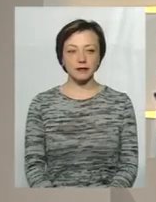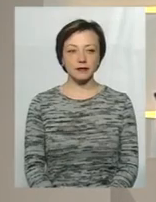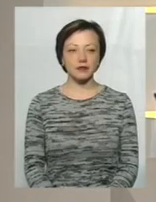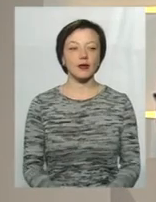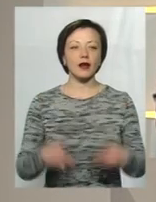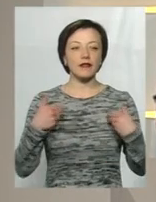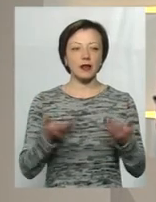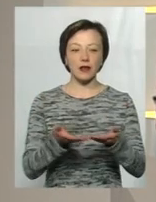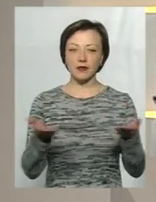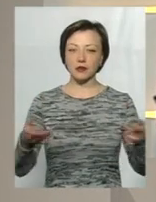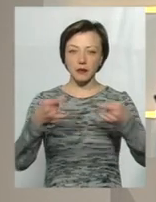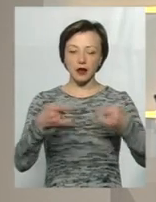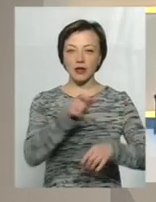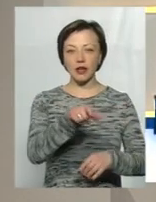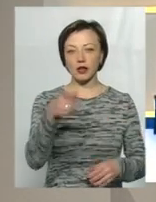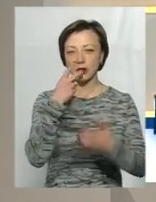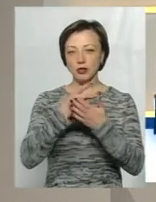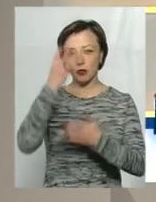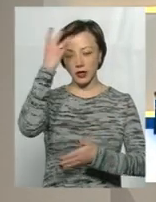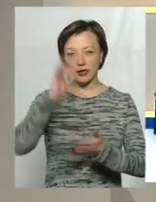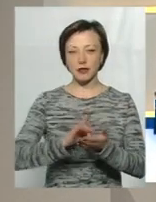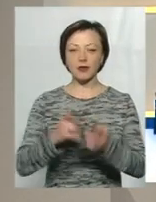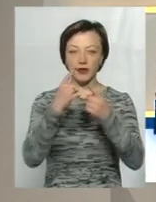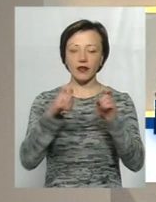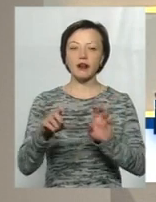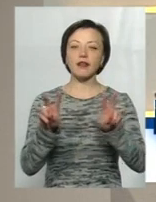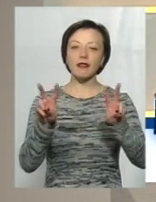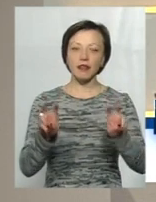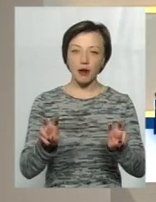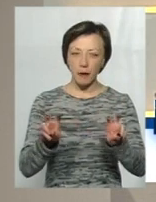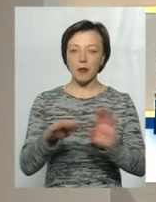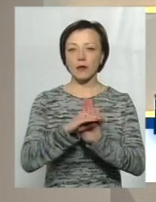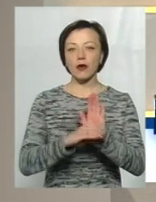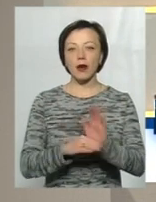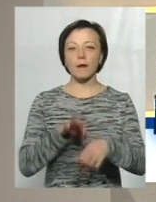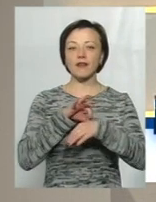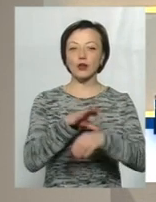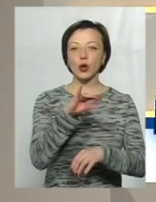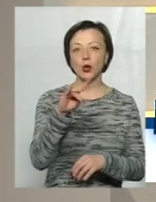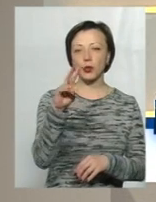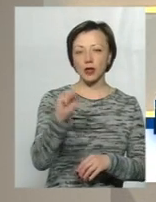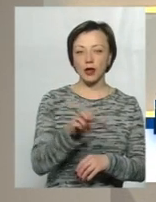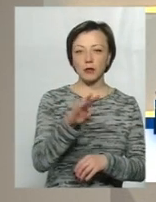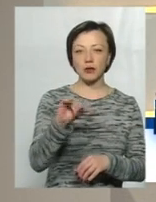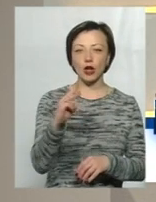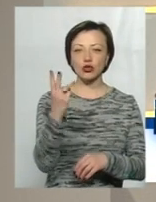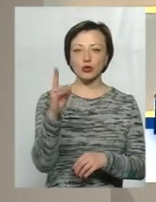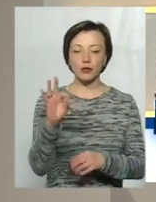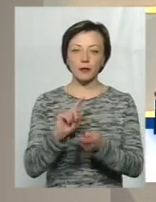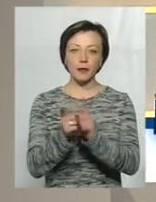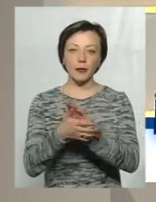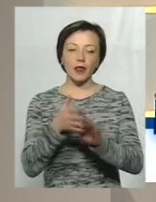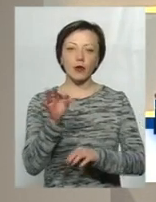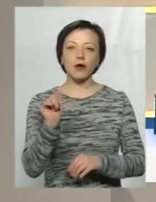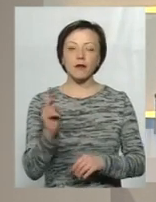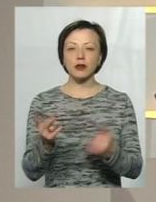Мої вітання усім телеглядачам Поділля Центр. В ефірі тема. Для вас сьогодні у студії працює ведуча Юна Мітрашко, сурдопереклад Ольга Рибак.